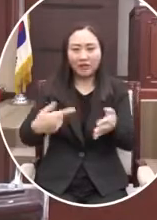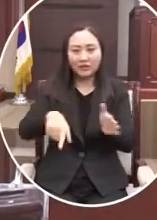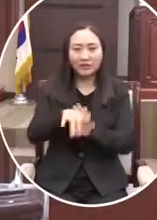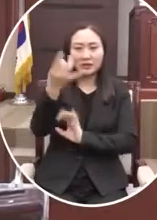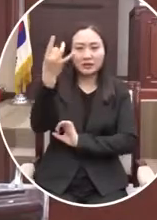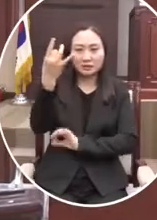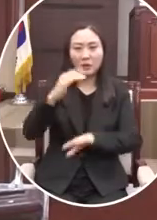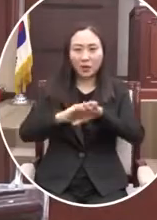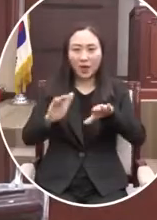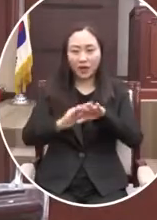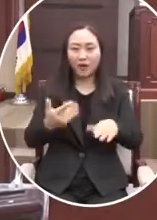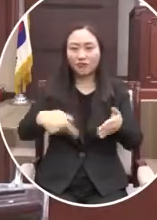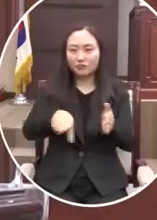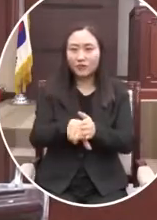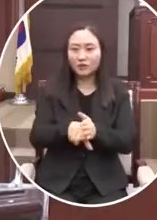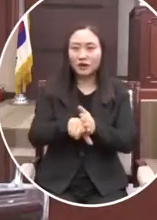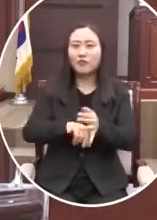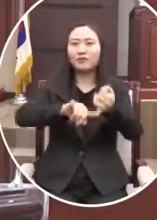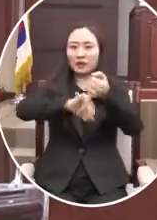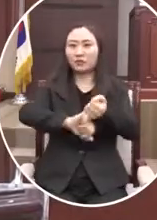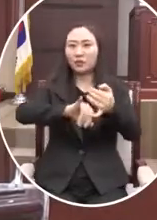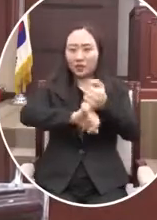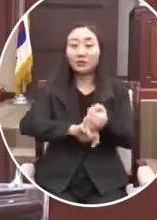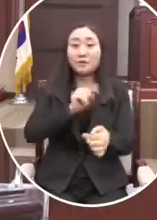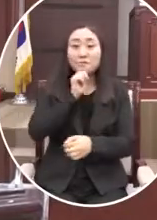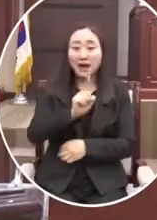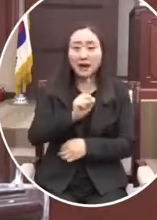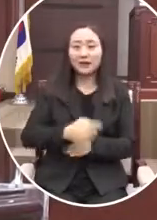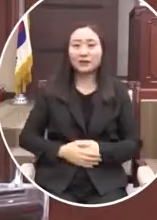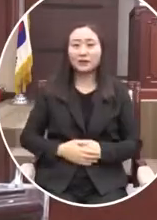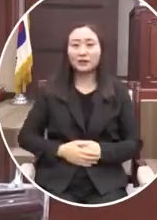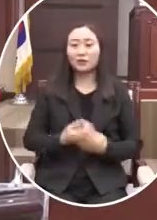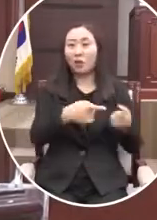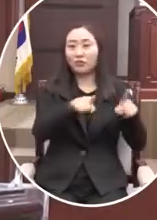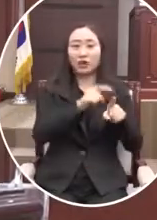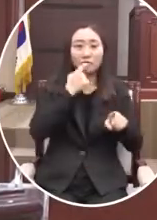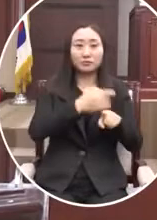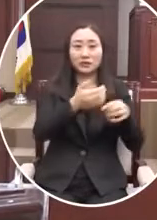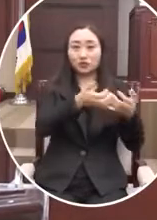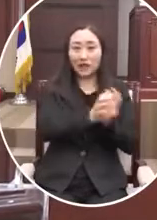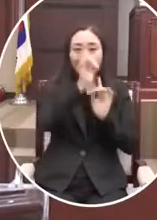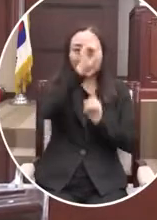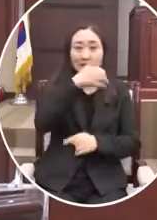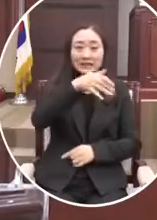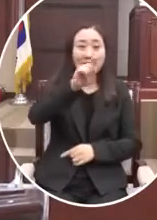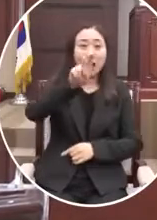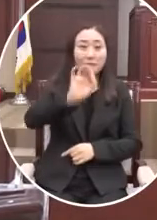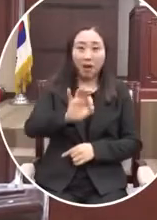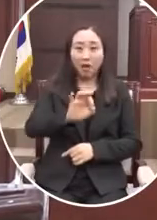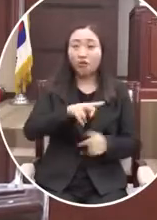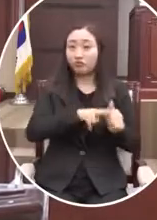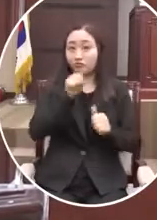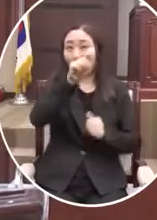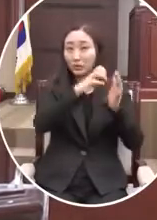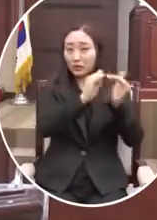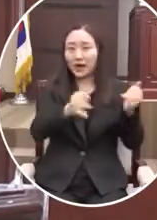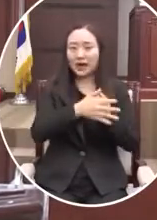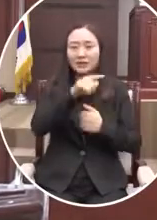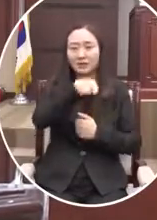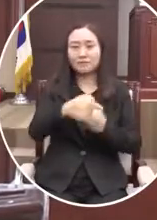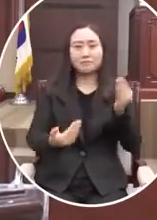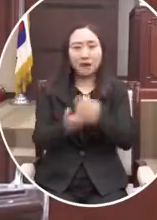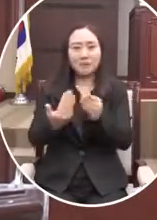수습과 근본적인 대책 마련을 약속합니다. 더불어민주당 이재명 후보는 중대재해